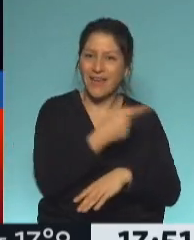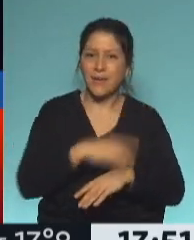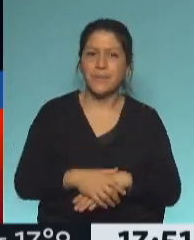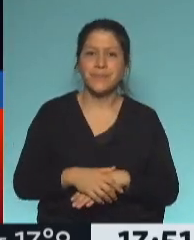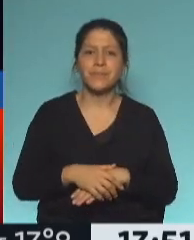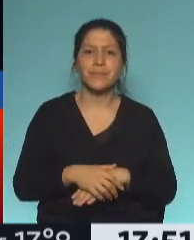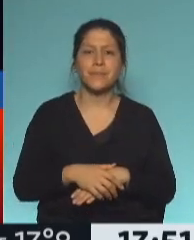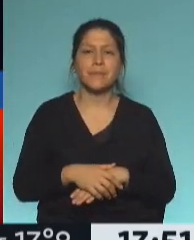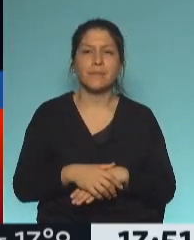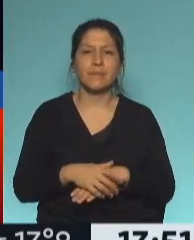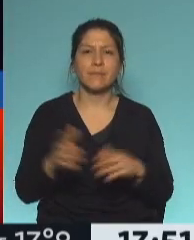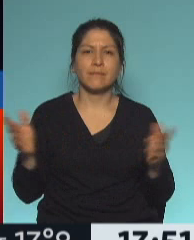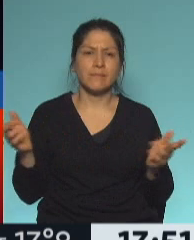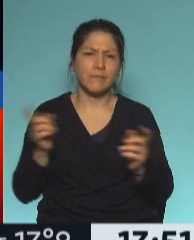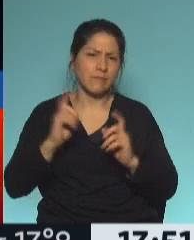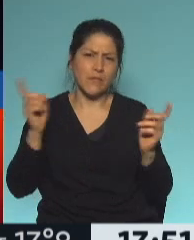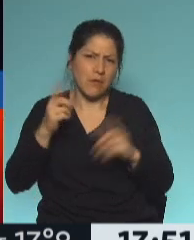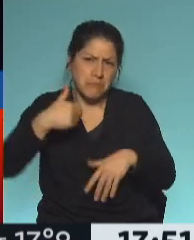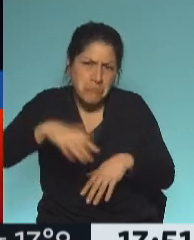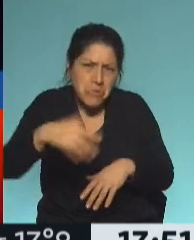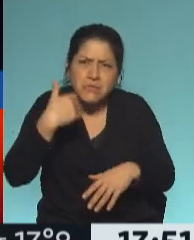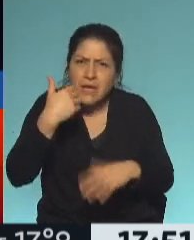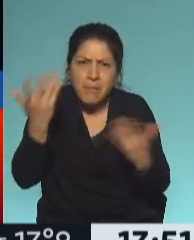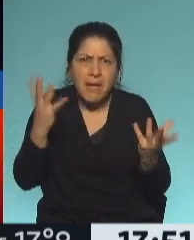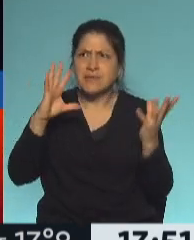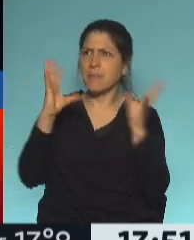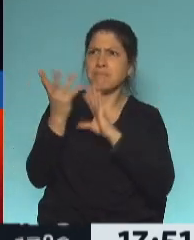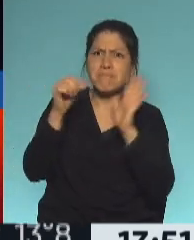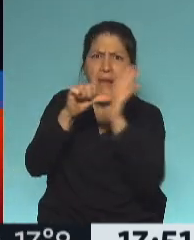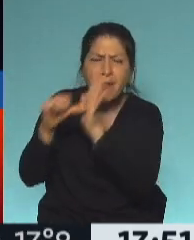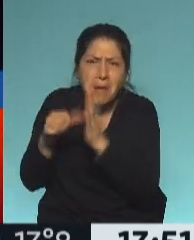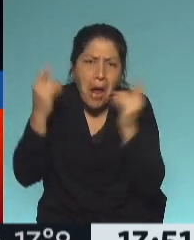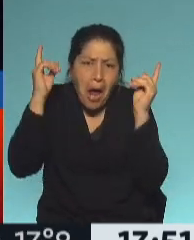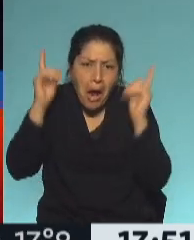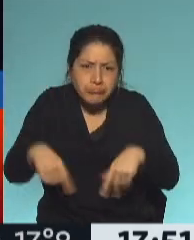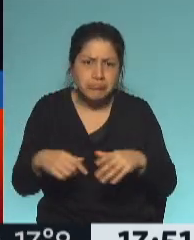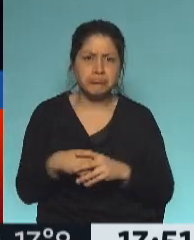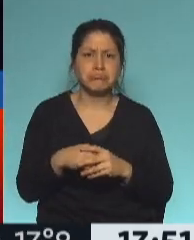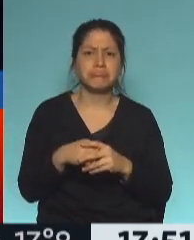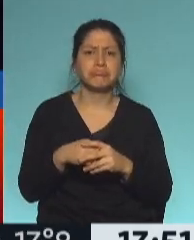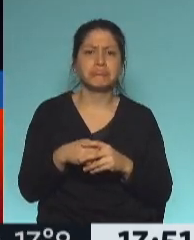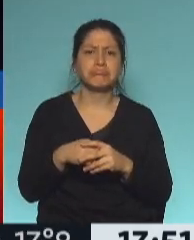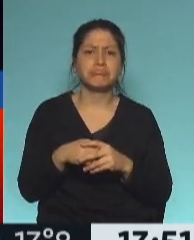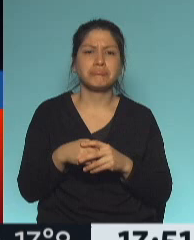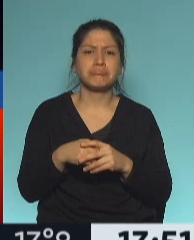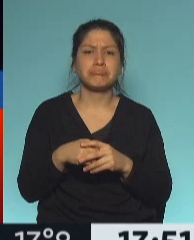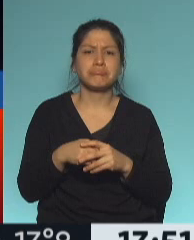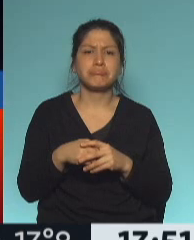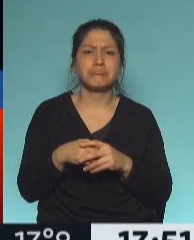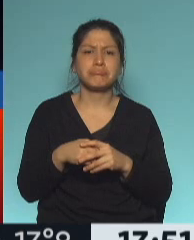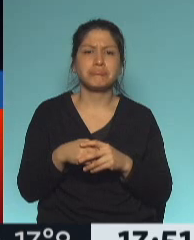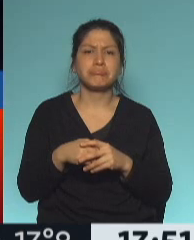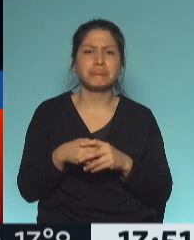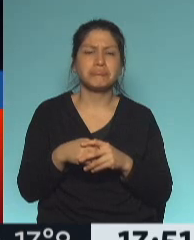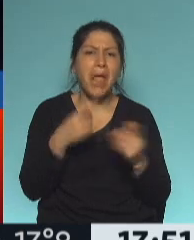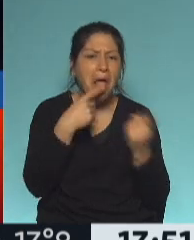نمیتونم واقعا پیشبینی خاصی رو داشته باشم چون هنوز فضای کشور هم در واقع تعیین